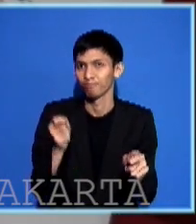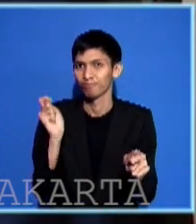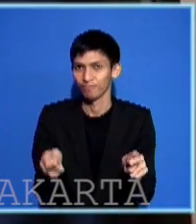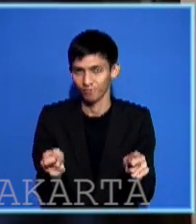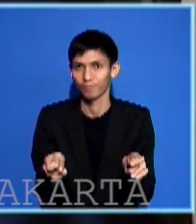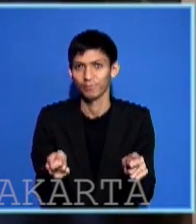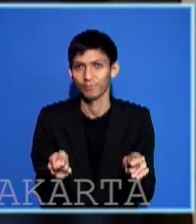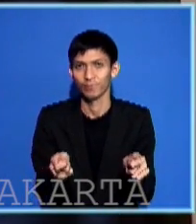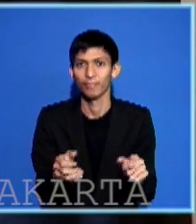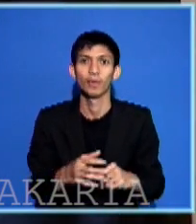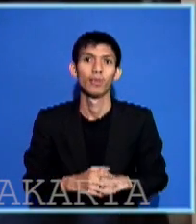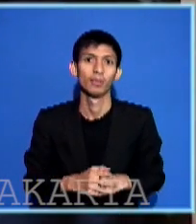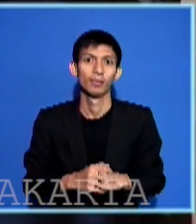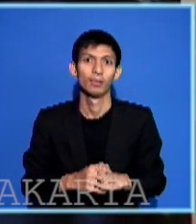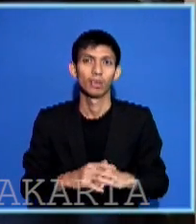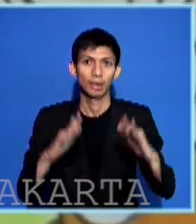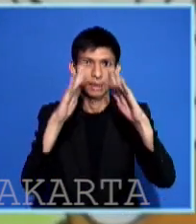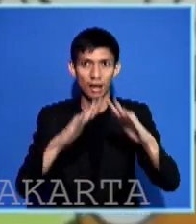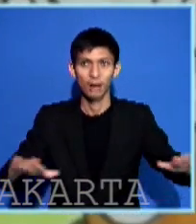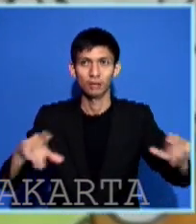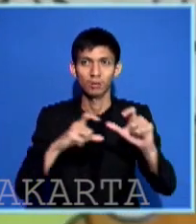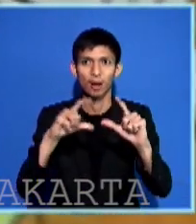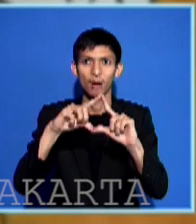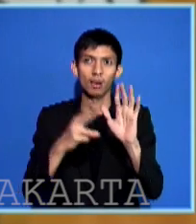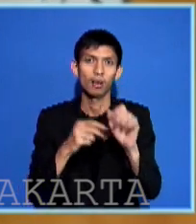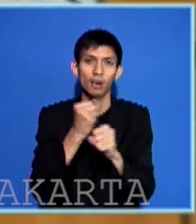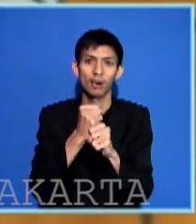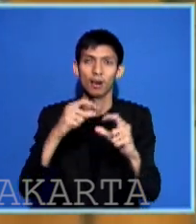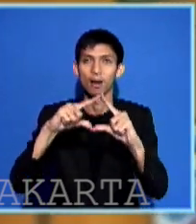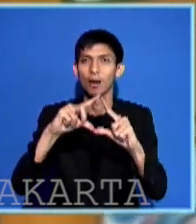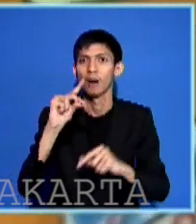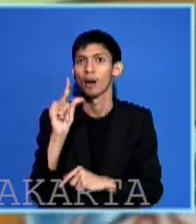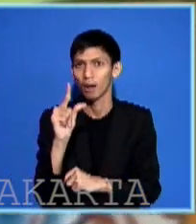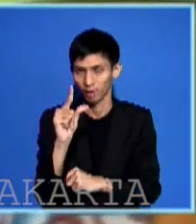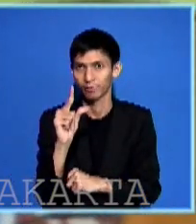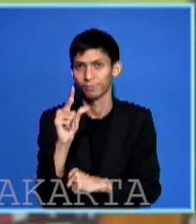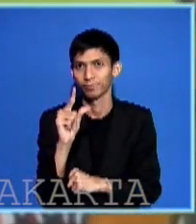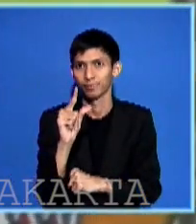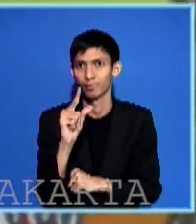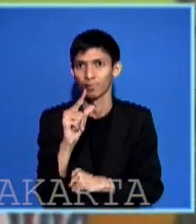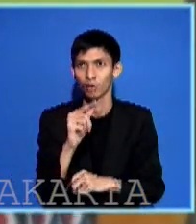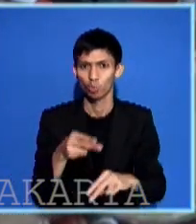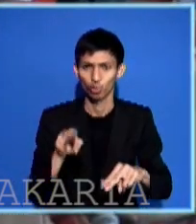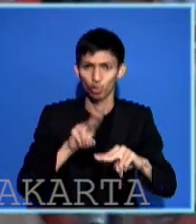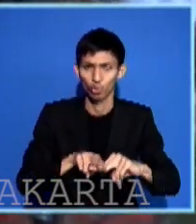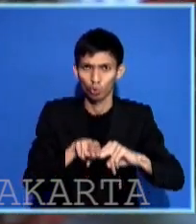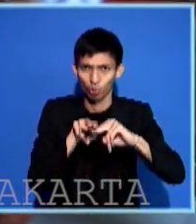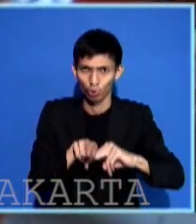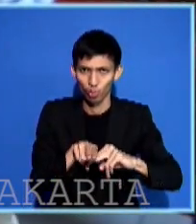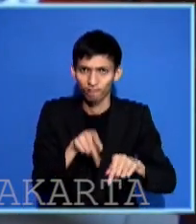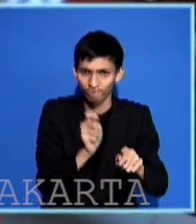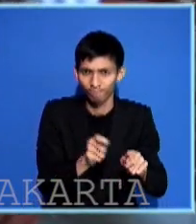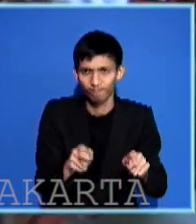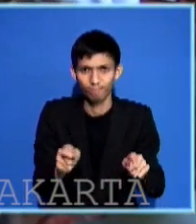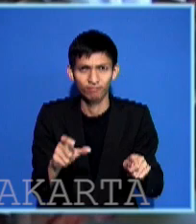wucal babagan seni karawitan wiwit saking nempangaken gongso tata cara lenggah nabuh ingga unggah-ungguhipun.